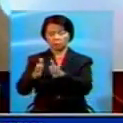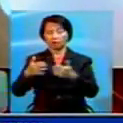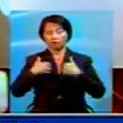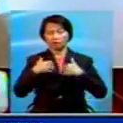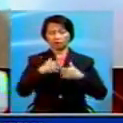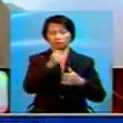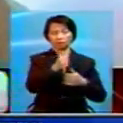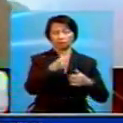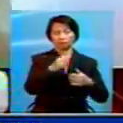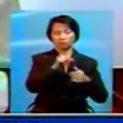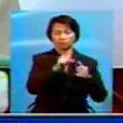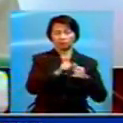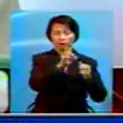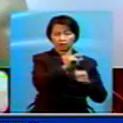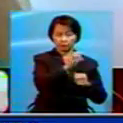berpotensi